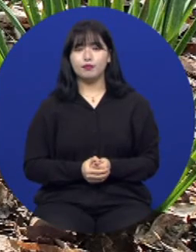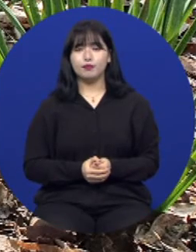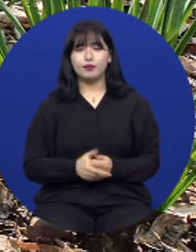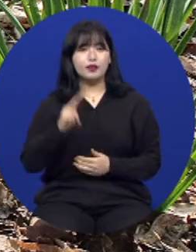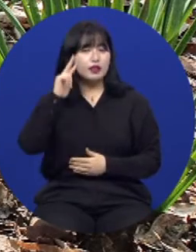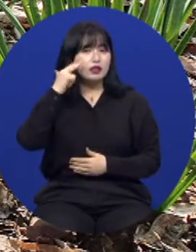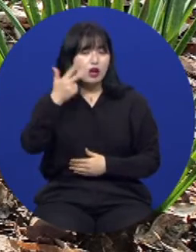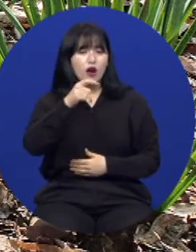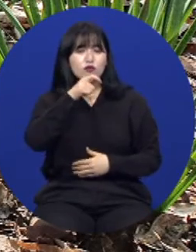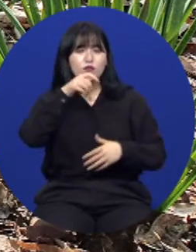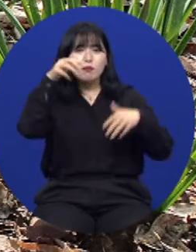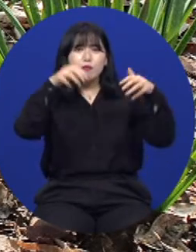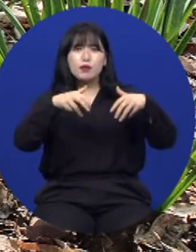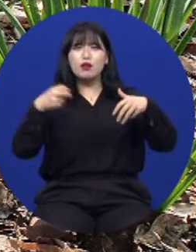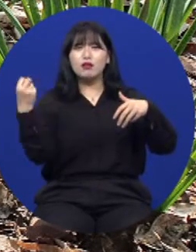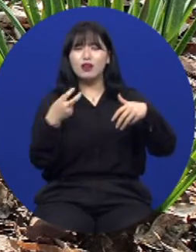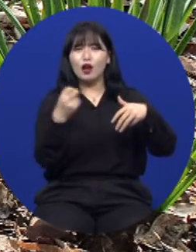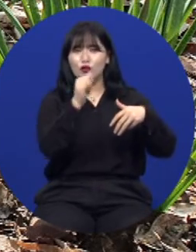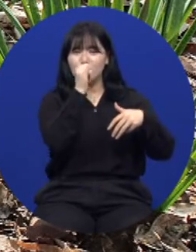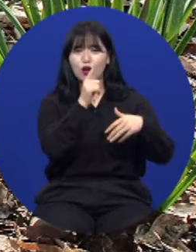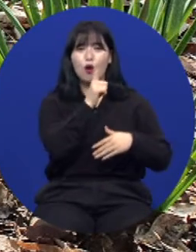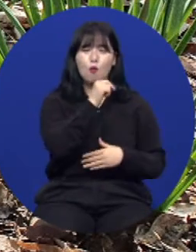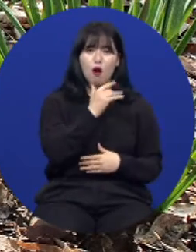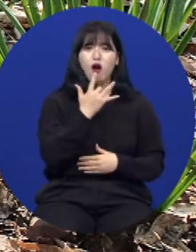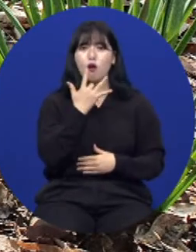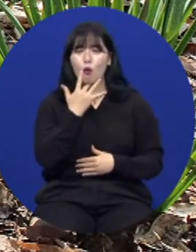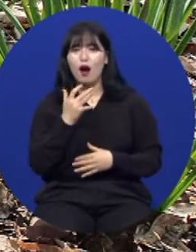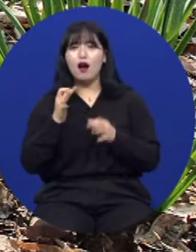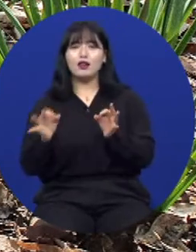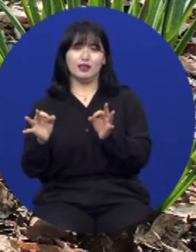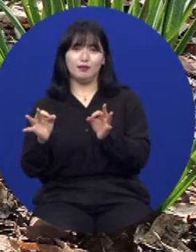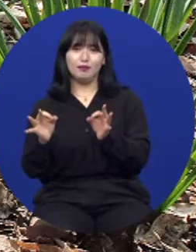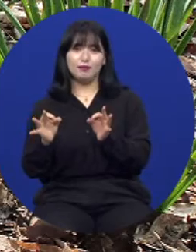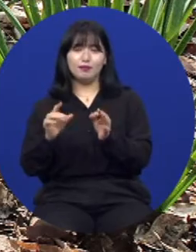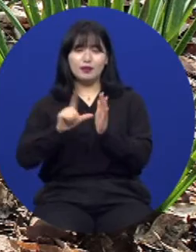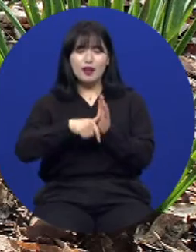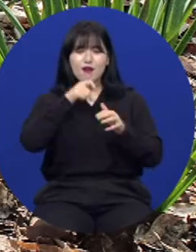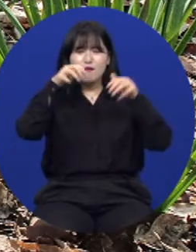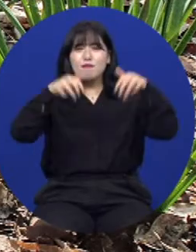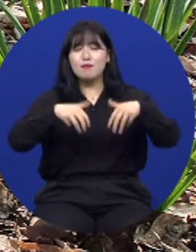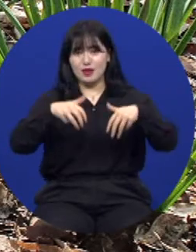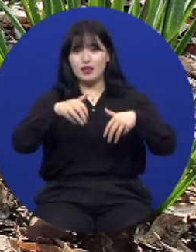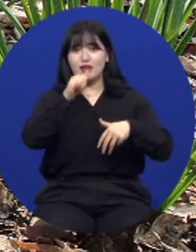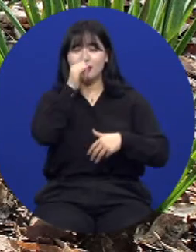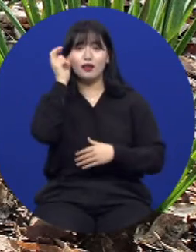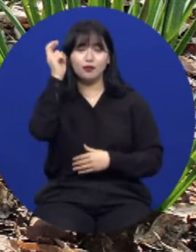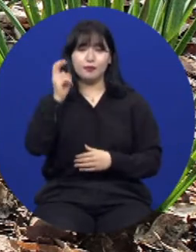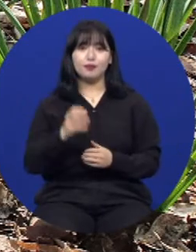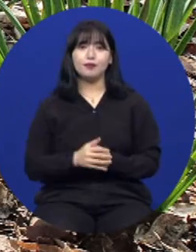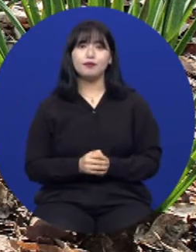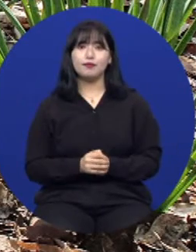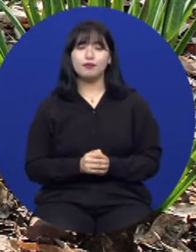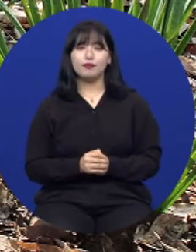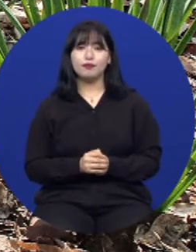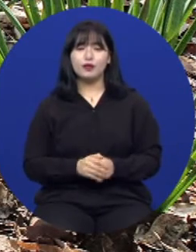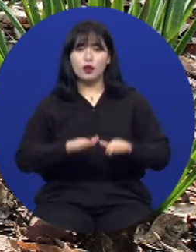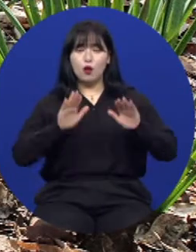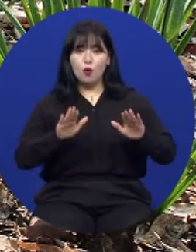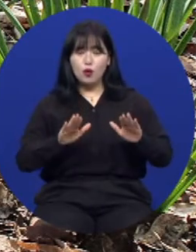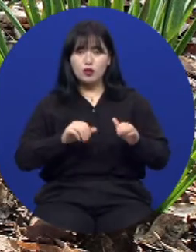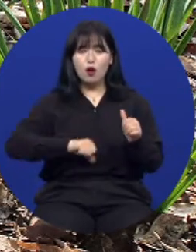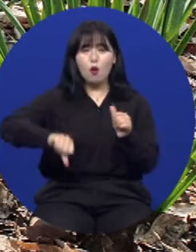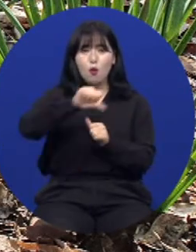다음주에는 비소식이 작게 있는데요 월요일과 화요일 금요일에 비가 내릴 것으로 예상됩니다 오늘은